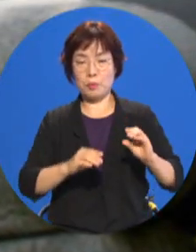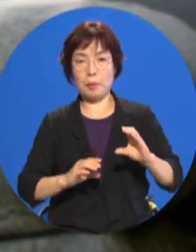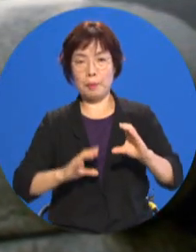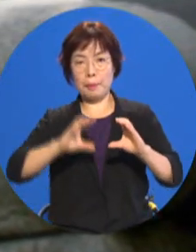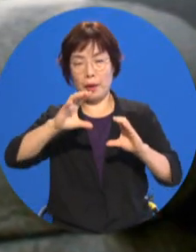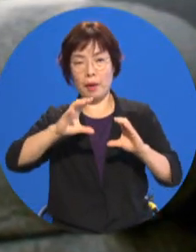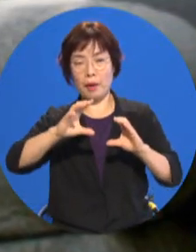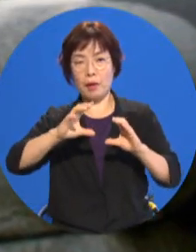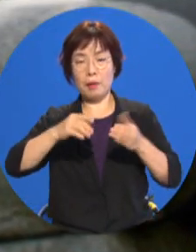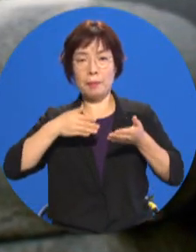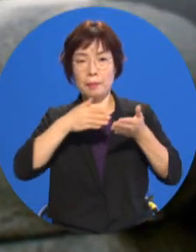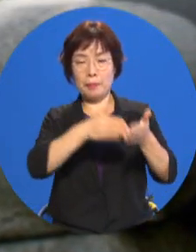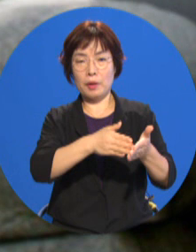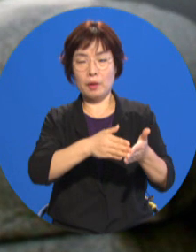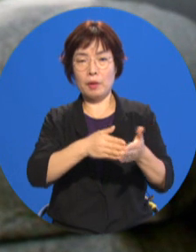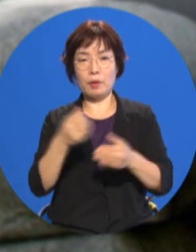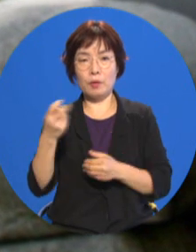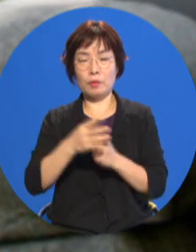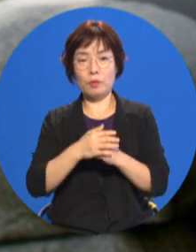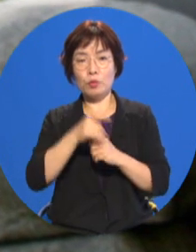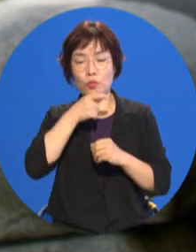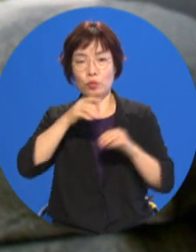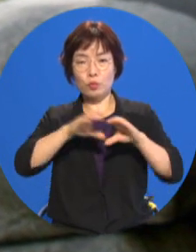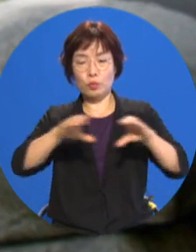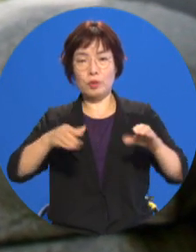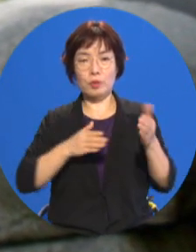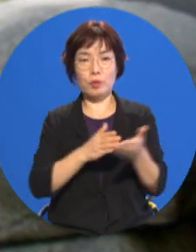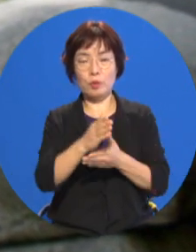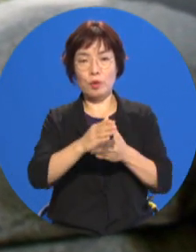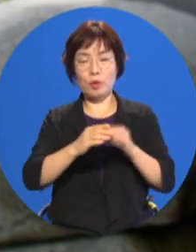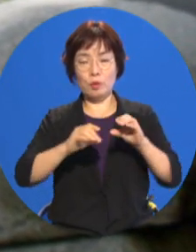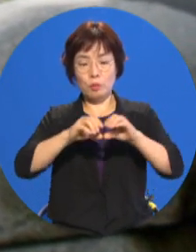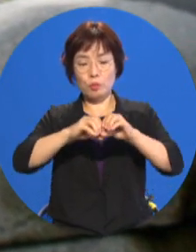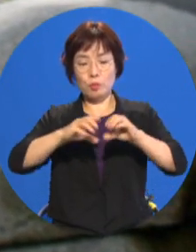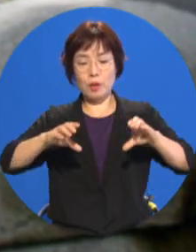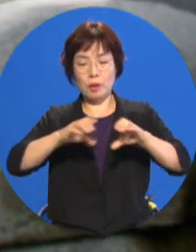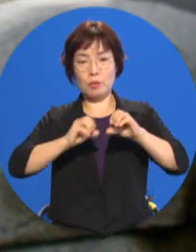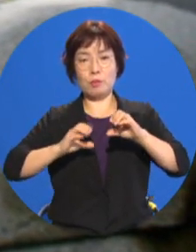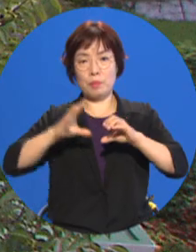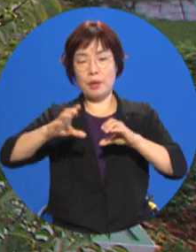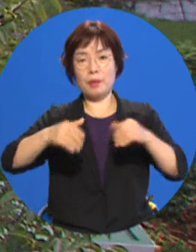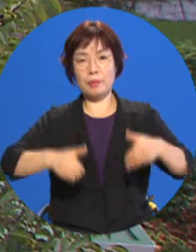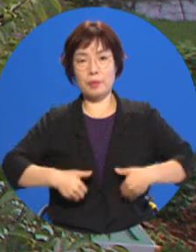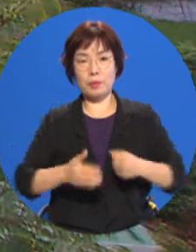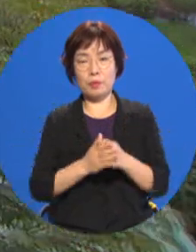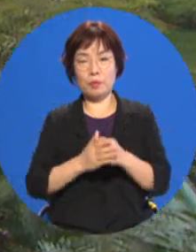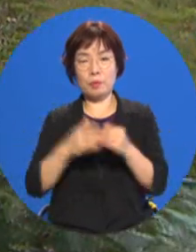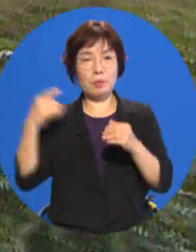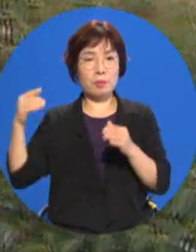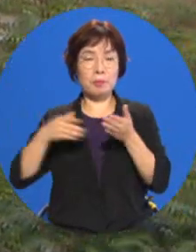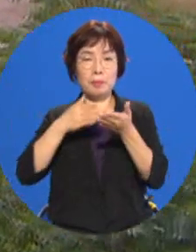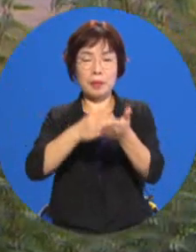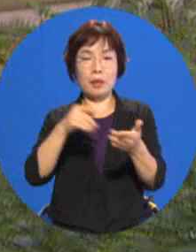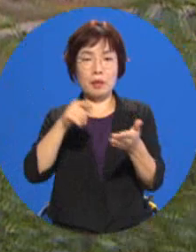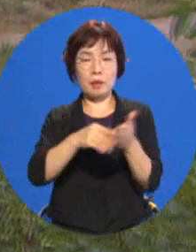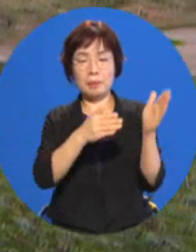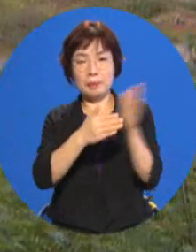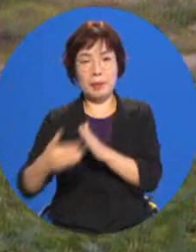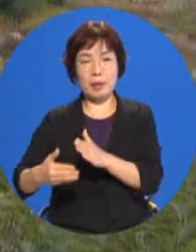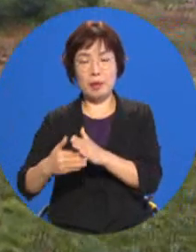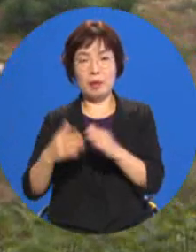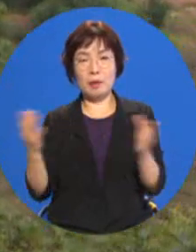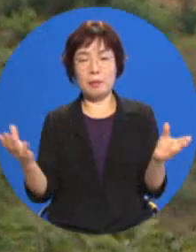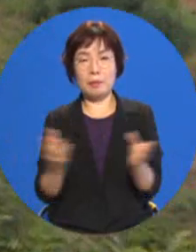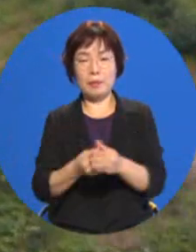올려야 한다는 의견을 제시했고 하수도과도 하수 관경을 키워야 한다고 했지만 전혀 반영되지 않은 채 준공 승인이